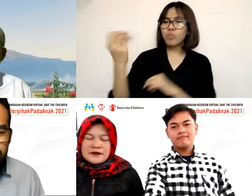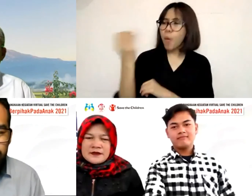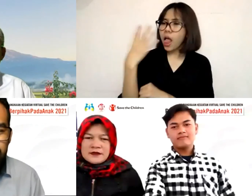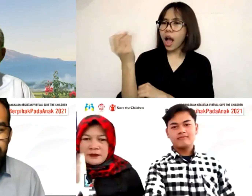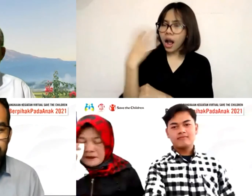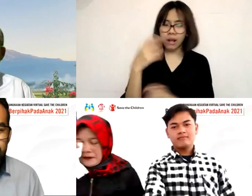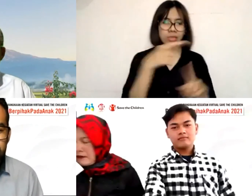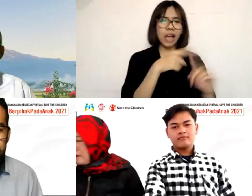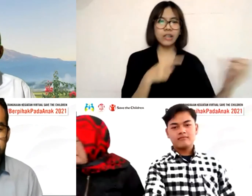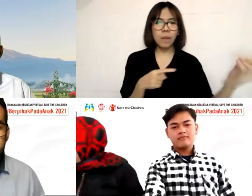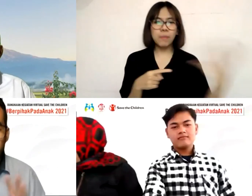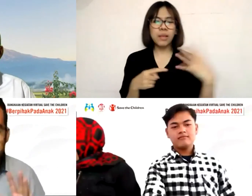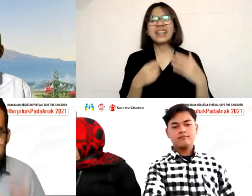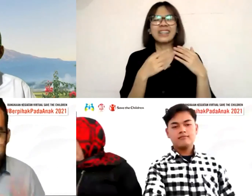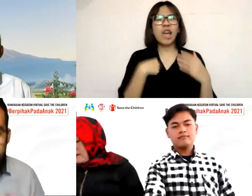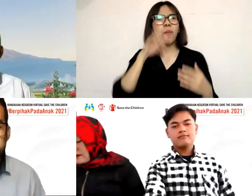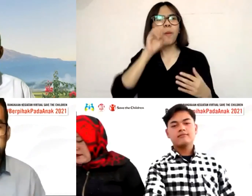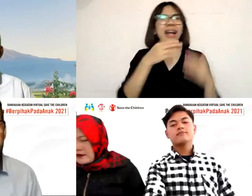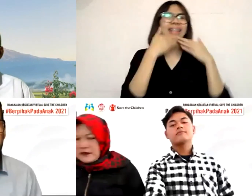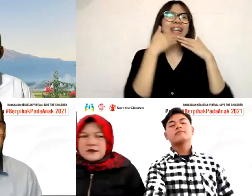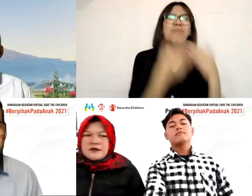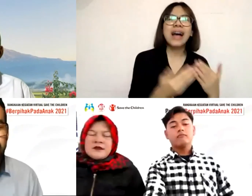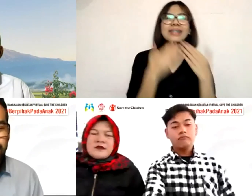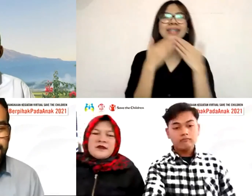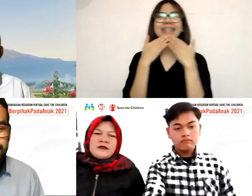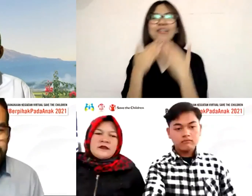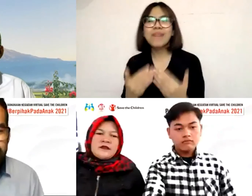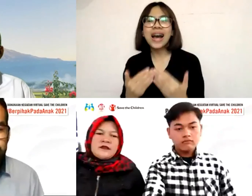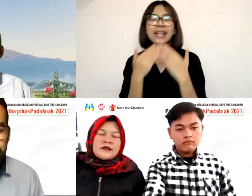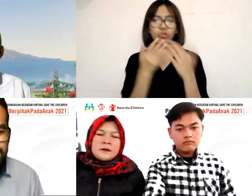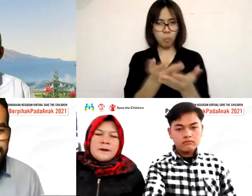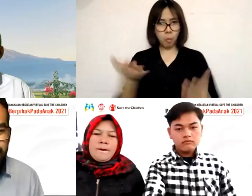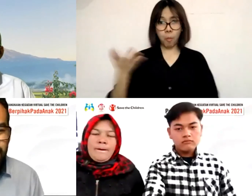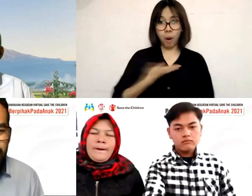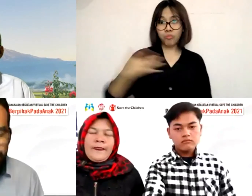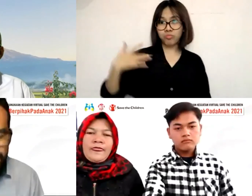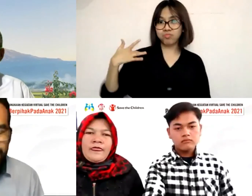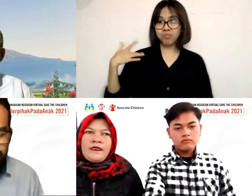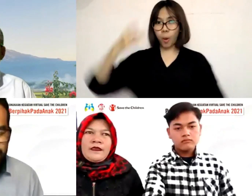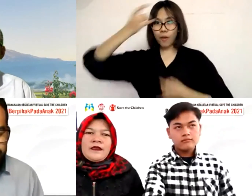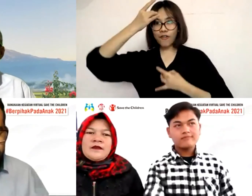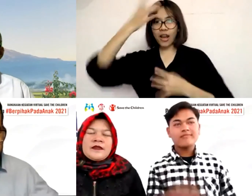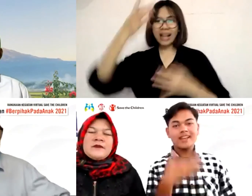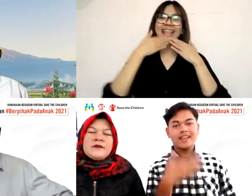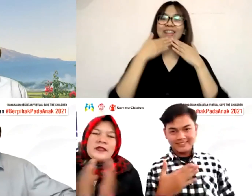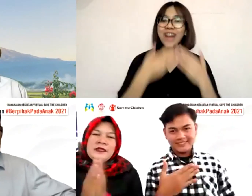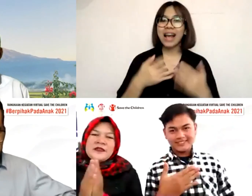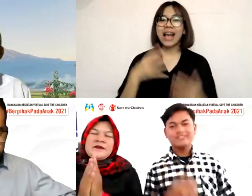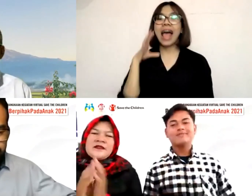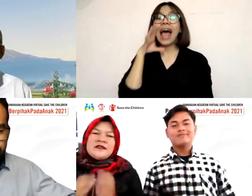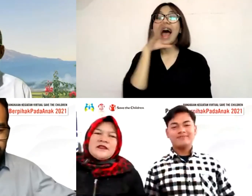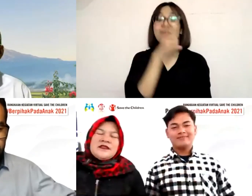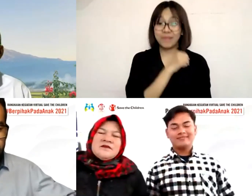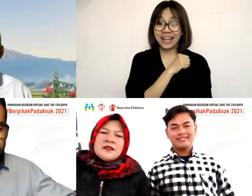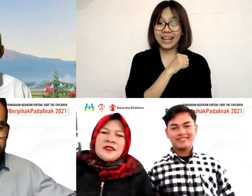segera tercapai sebagai model profesional. Sekali lagi terima kasih. Amin, amin, amin, amin. Mas